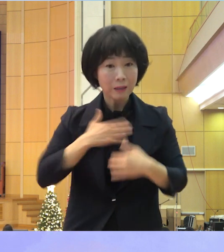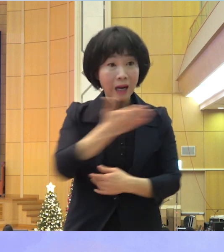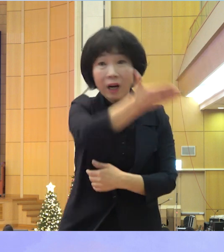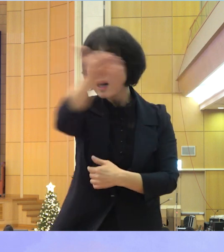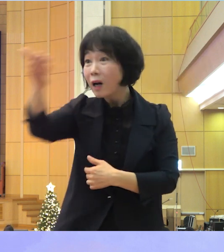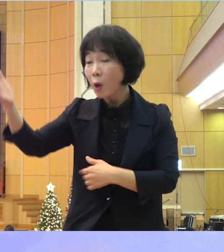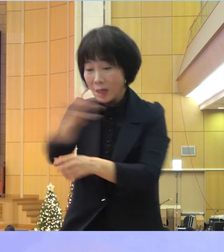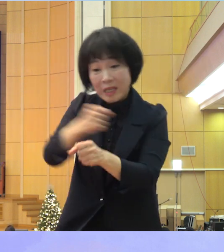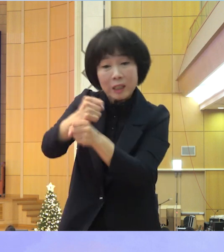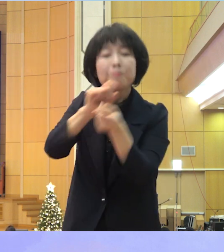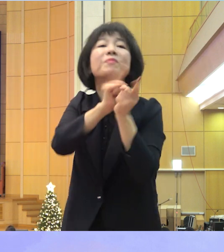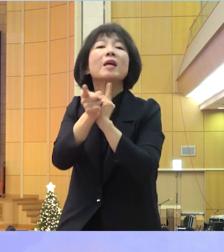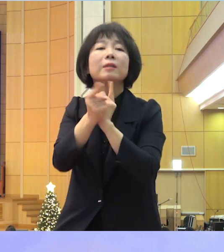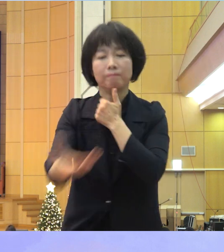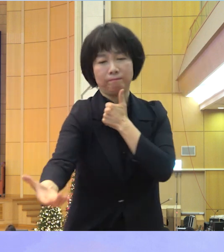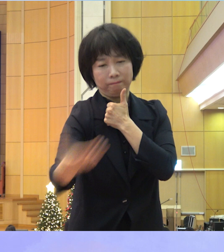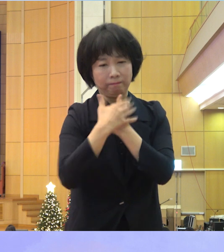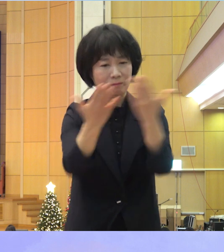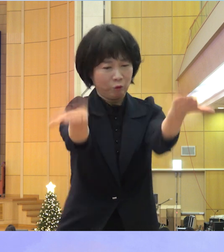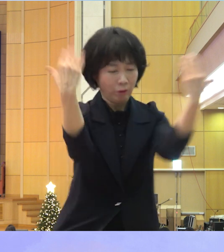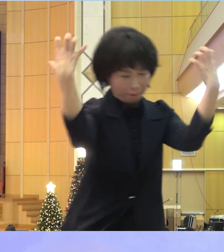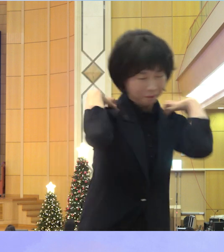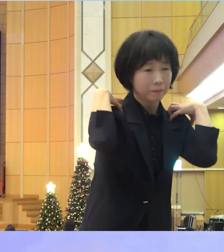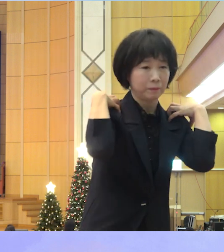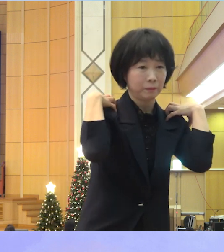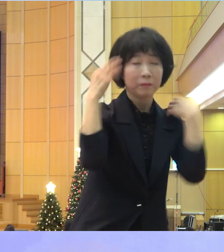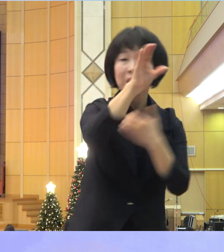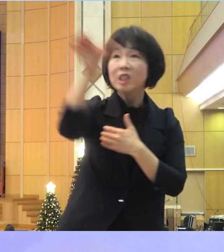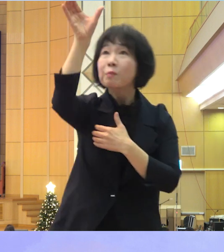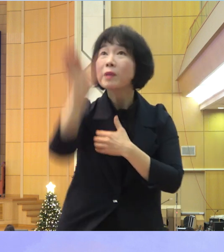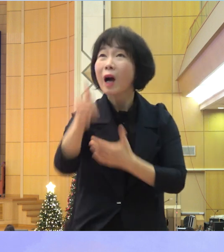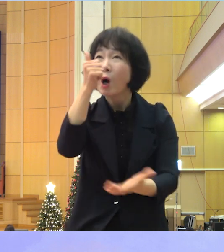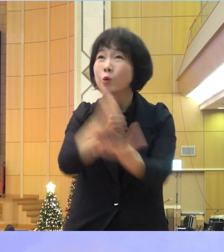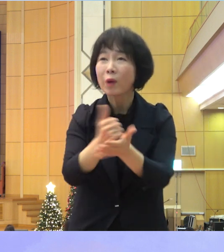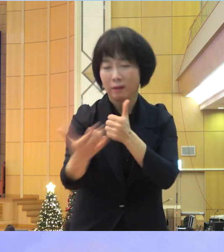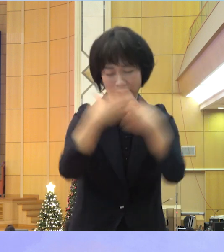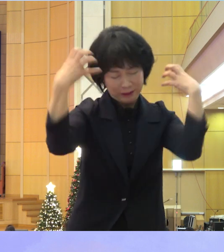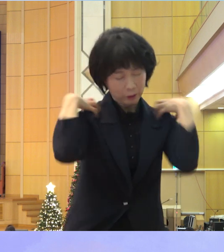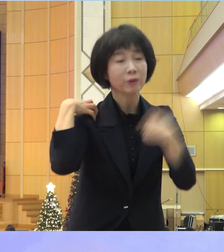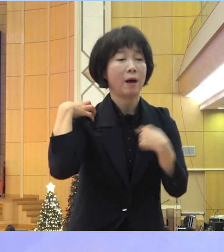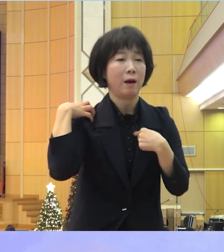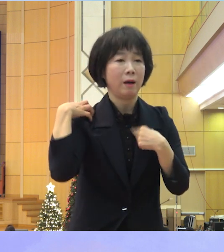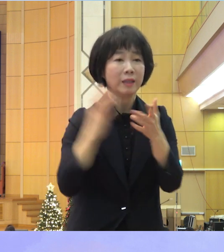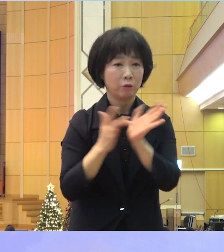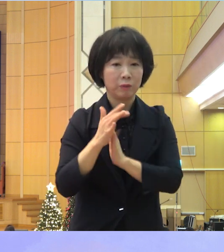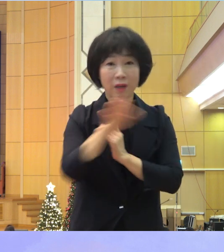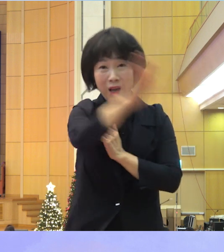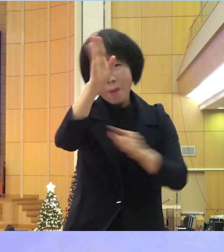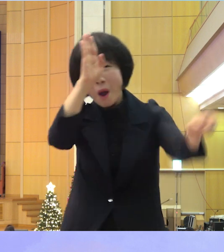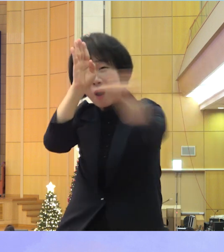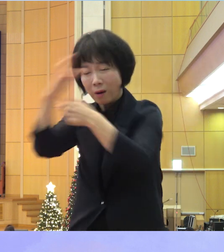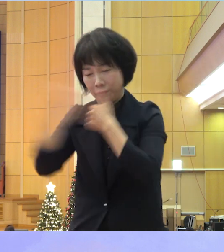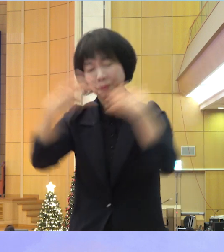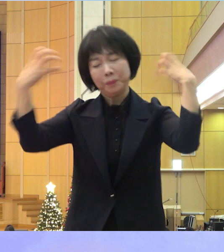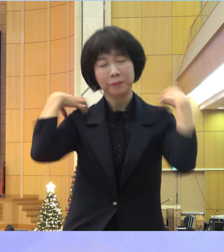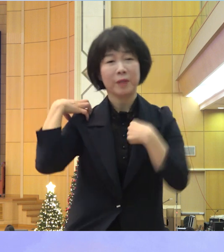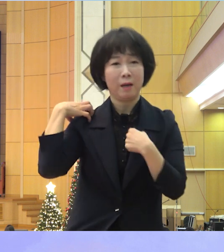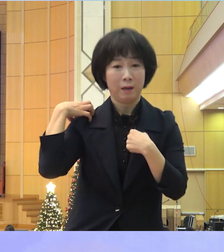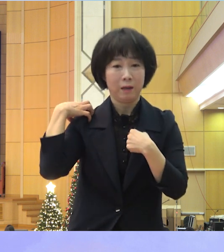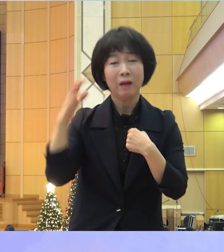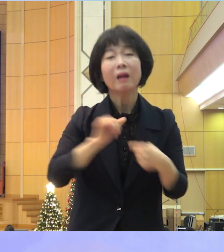내가 너의 짐을 대신 짊어지고 십자가에서 죄짐을 짊어지고 질병의 짐을